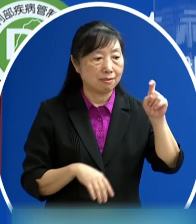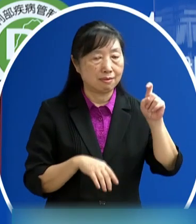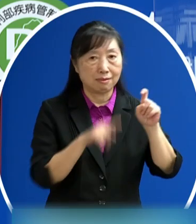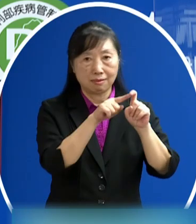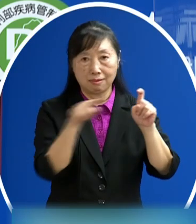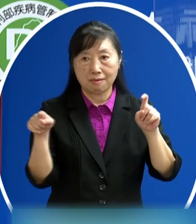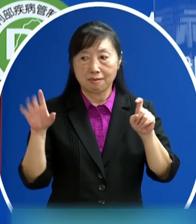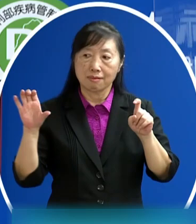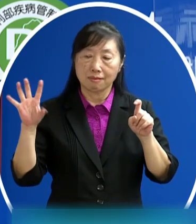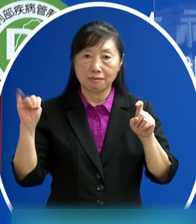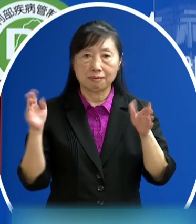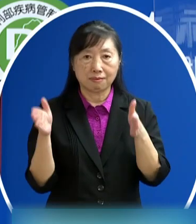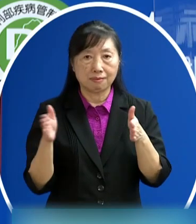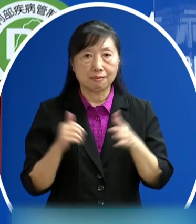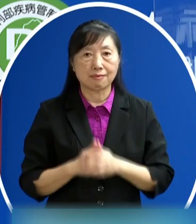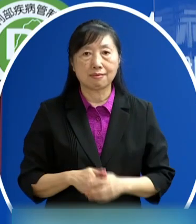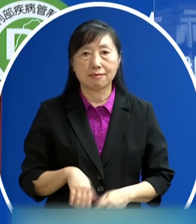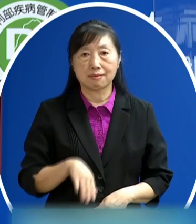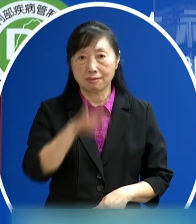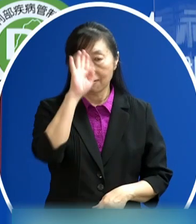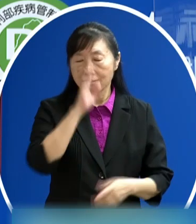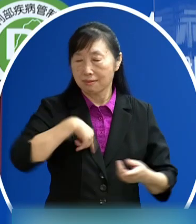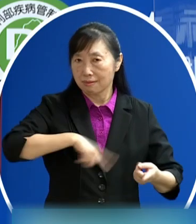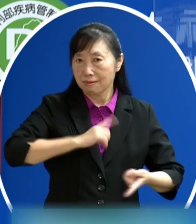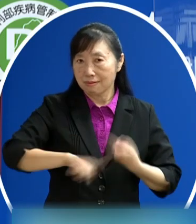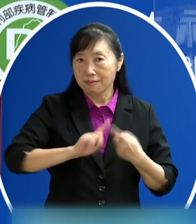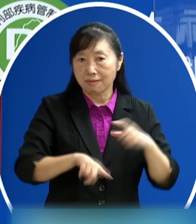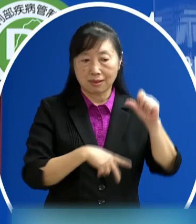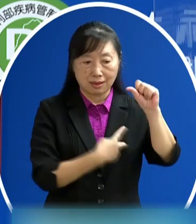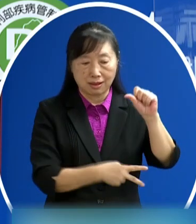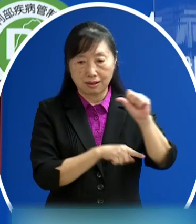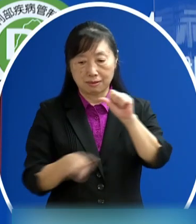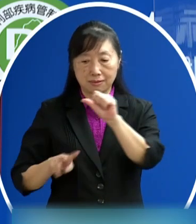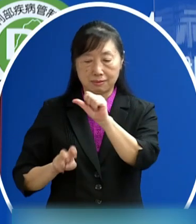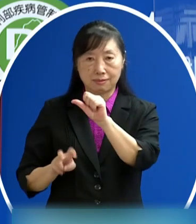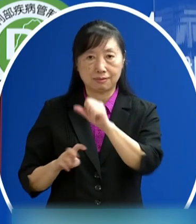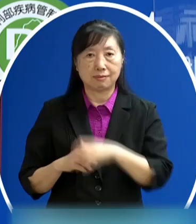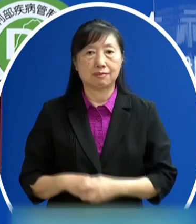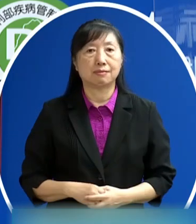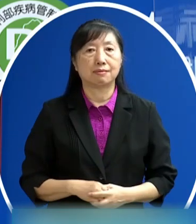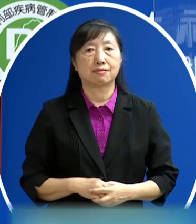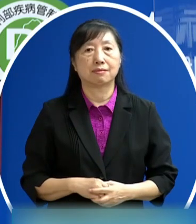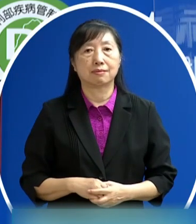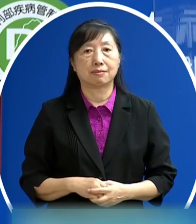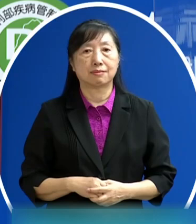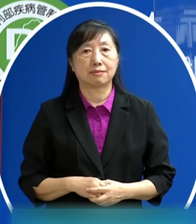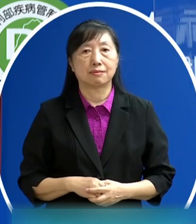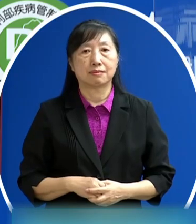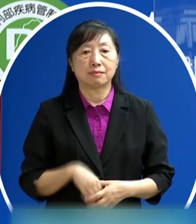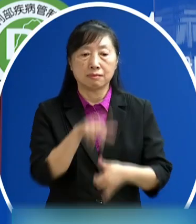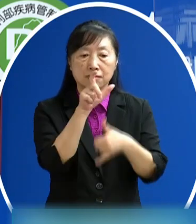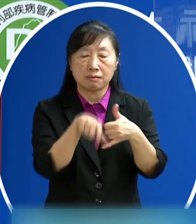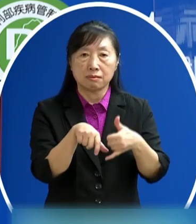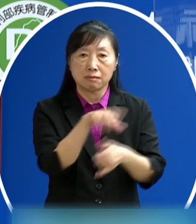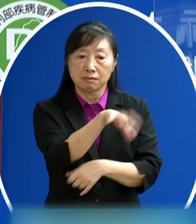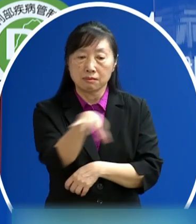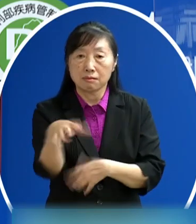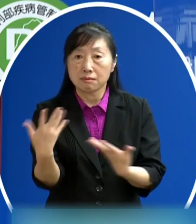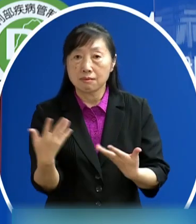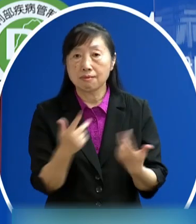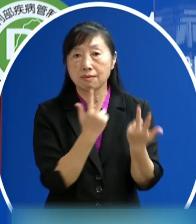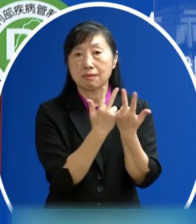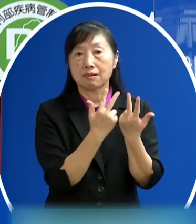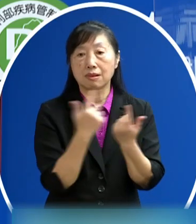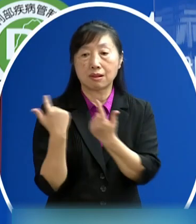10岁到90多岁，发病日介于5月2日到5月22日。那个案的分布以台北